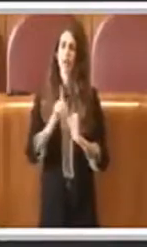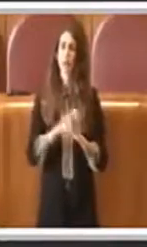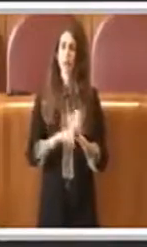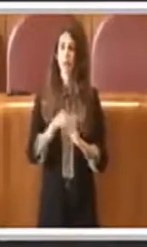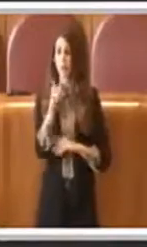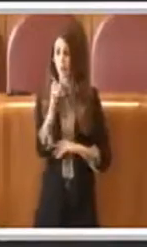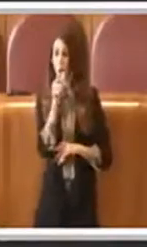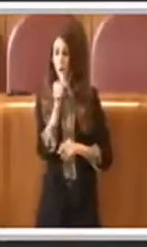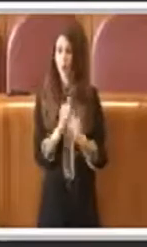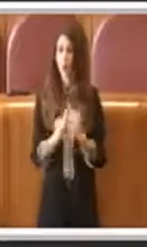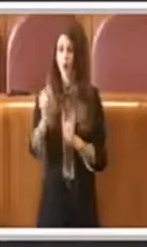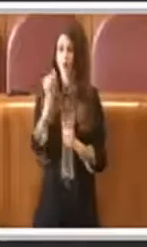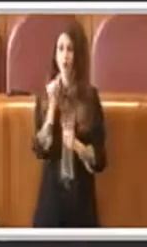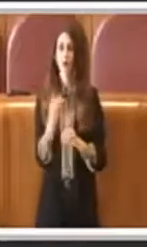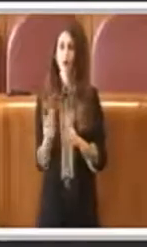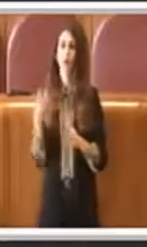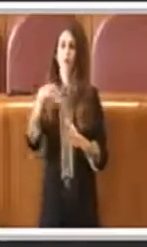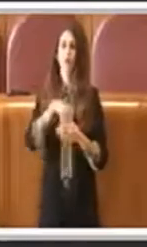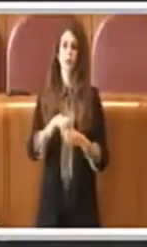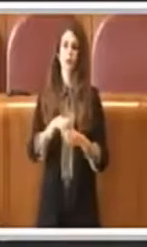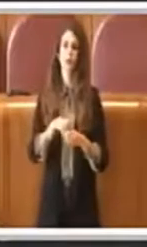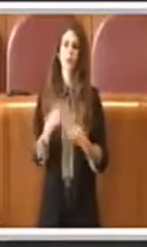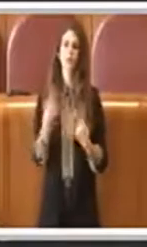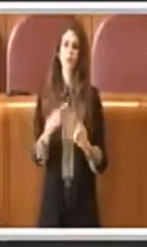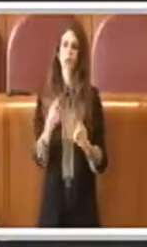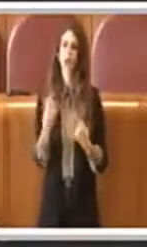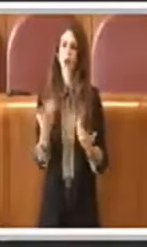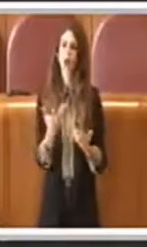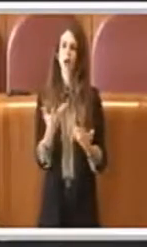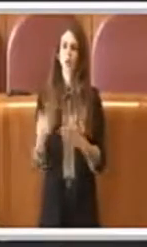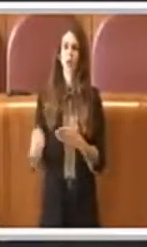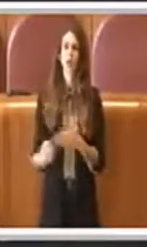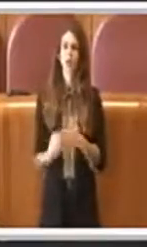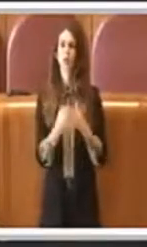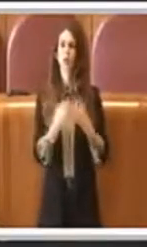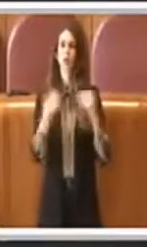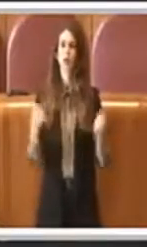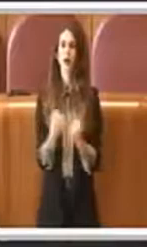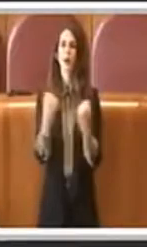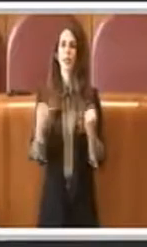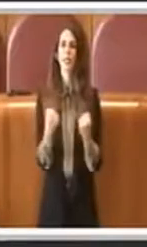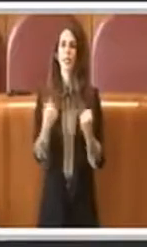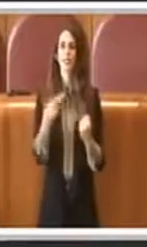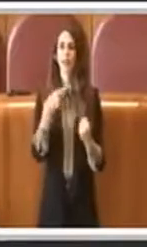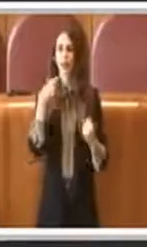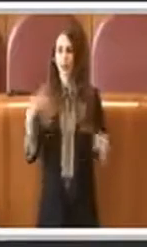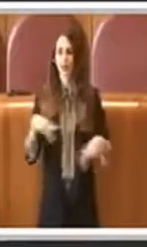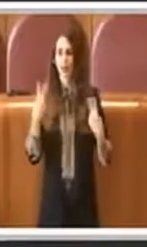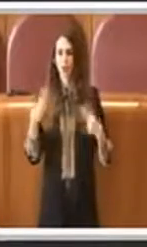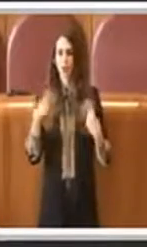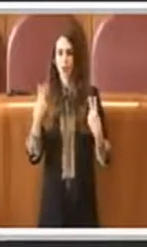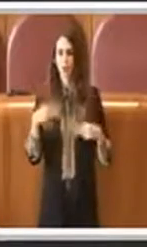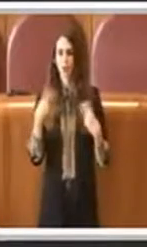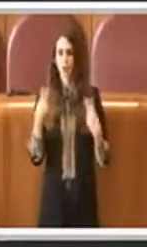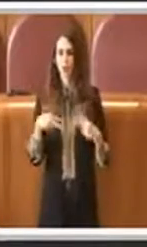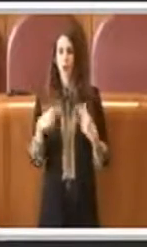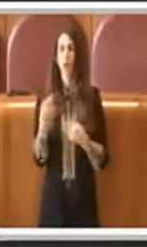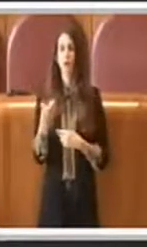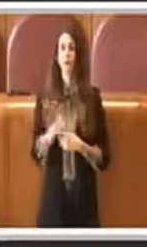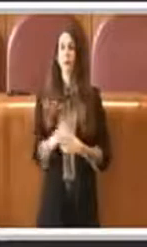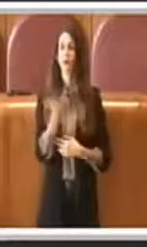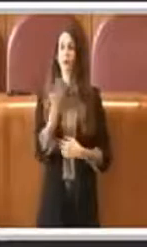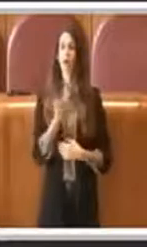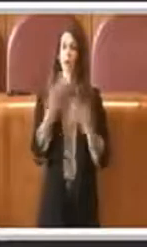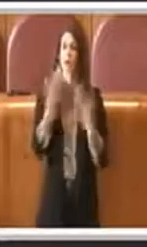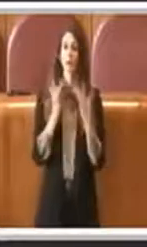scorso anno che andava a sostegno dell'attività di ristorazione semplificando e